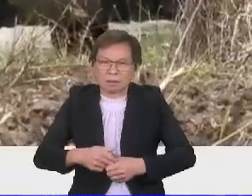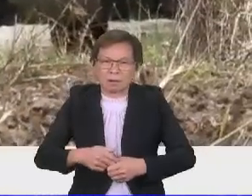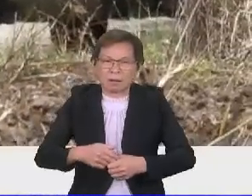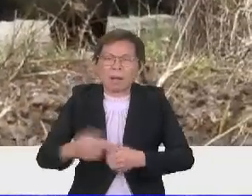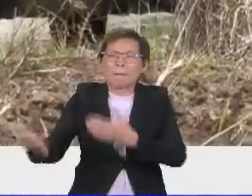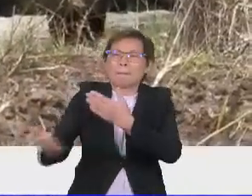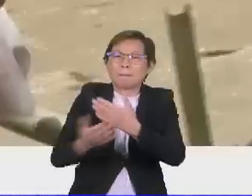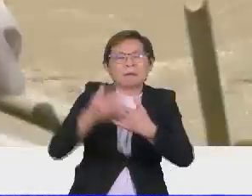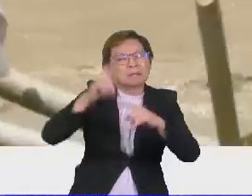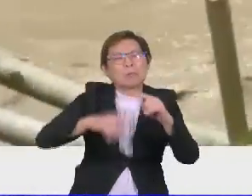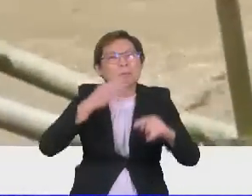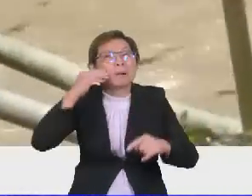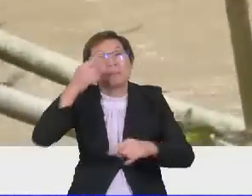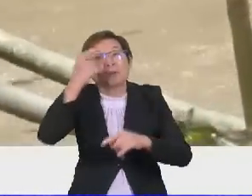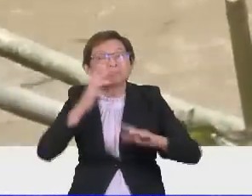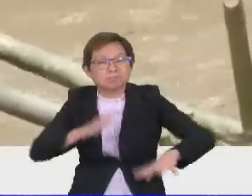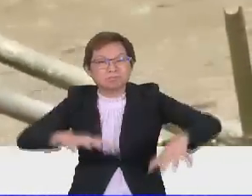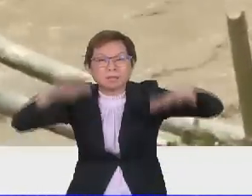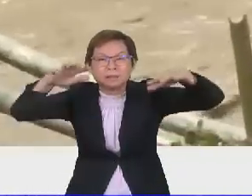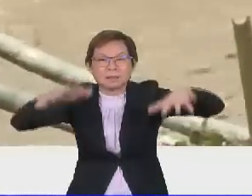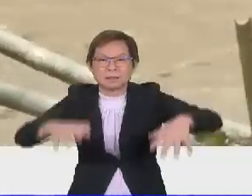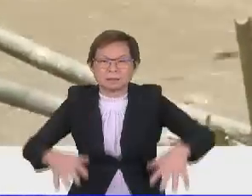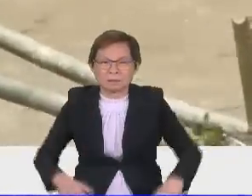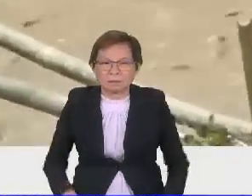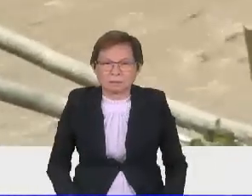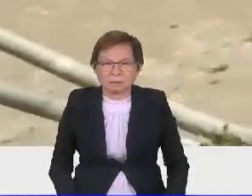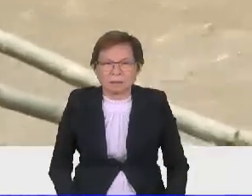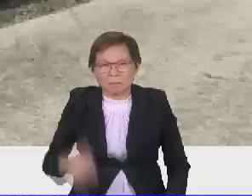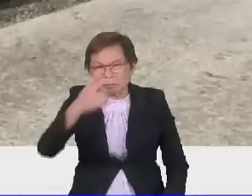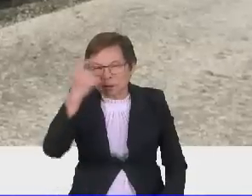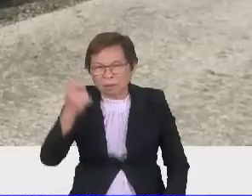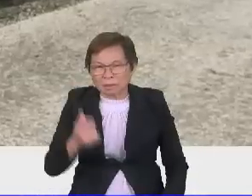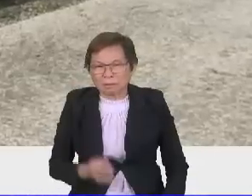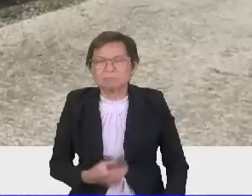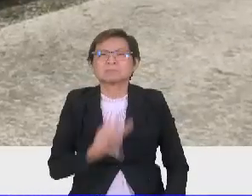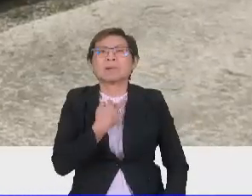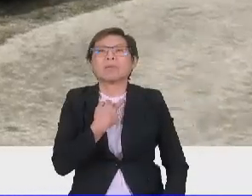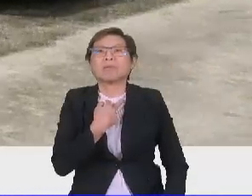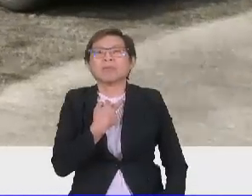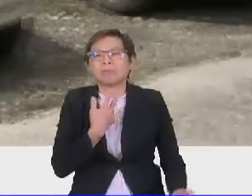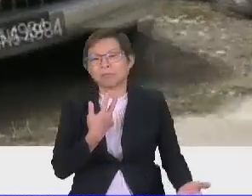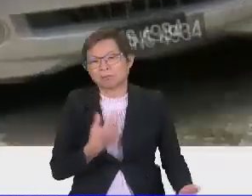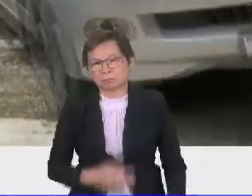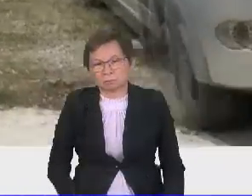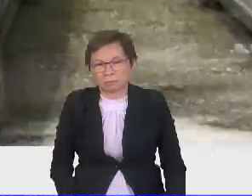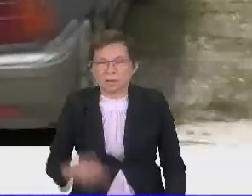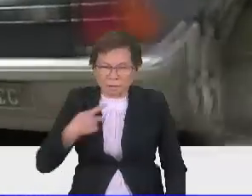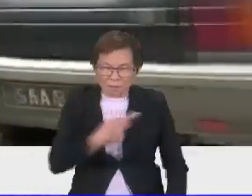karena banjir ini dan begitu juga dengan rekan-rekan apa yang kita harapkan